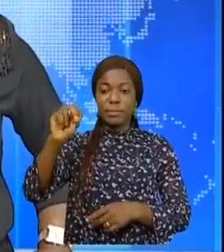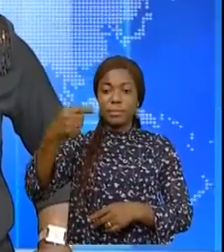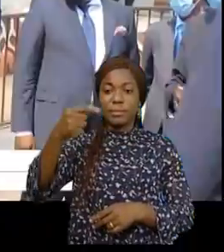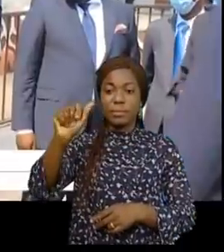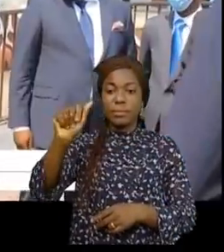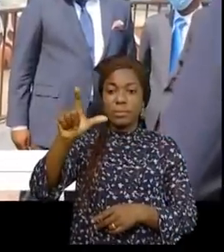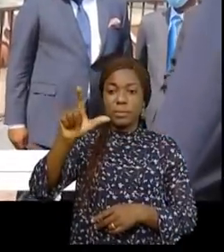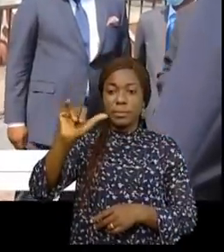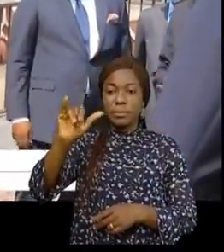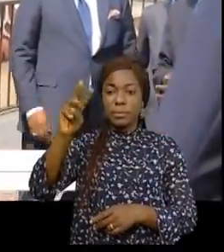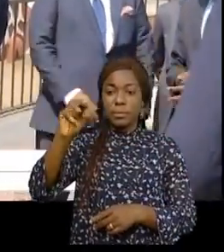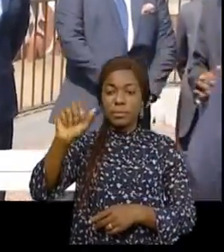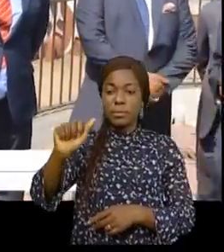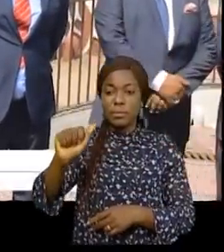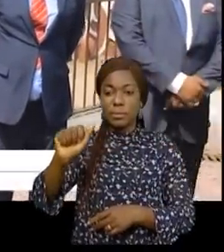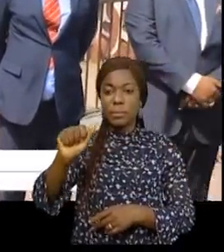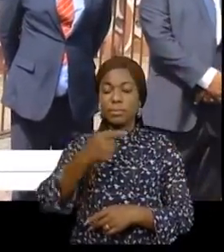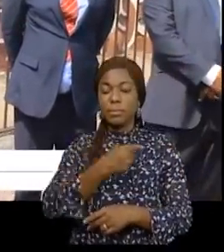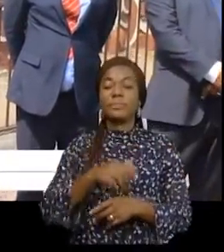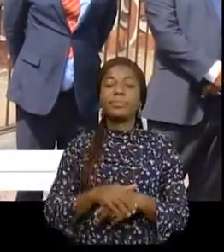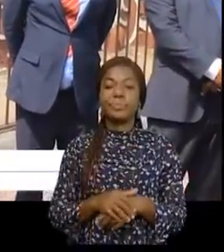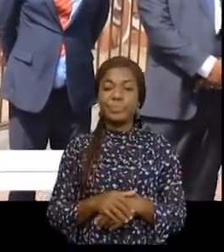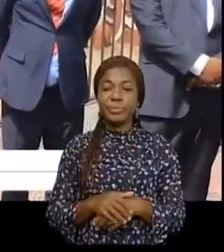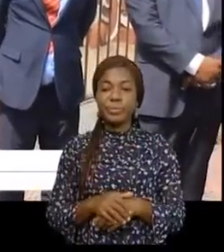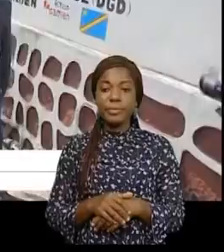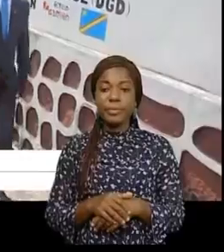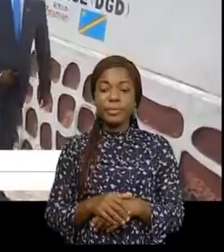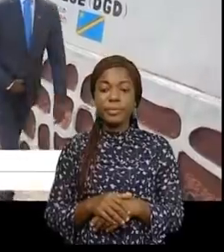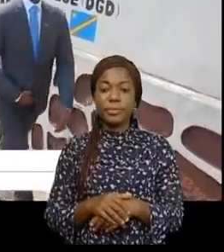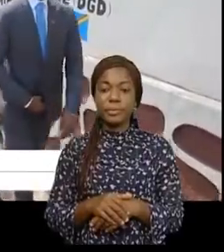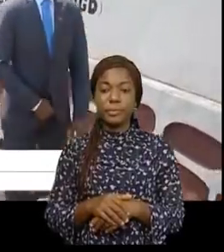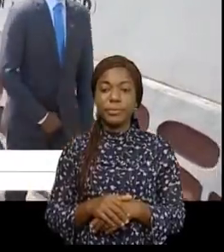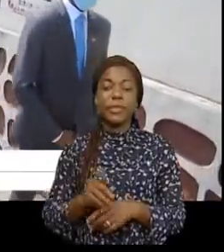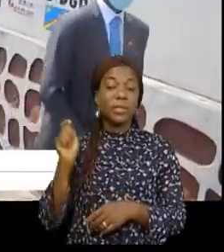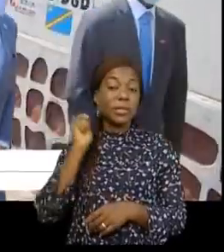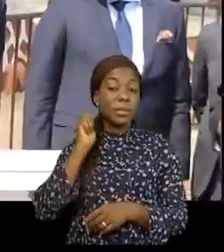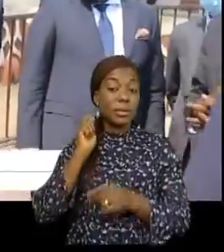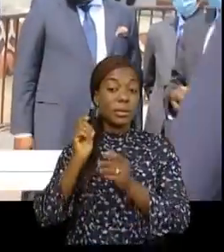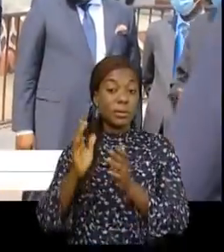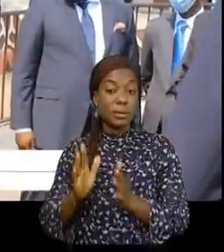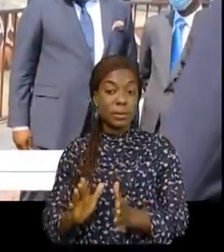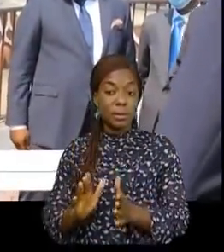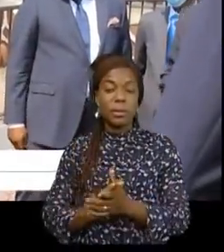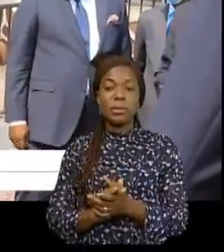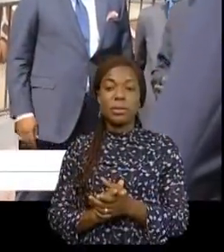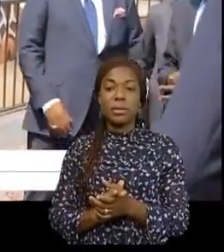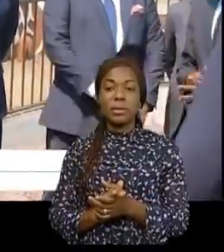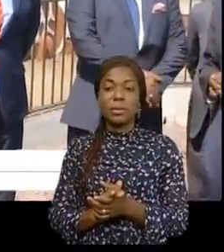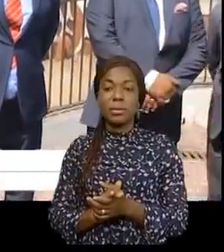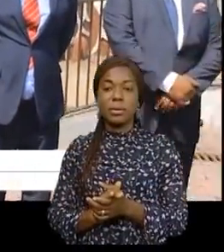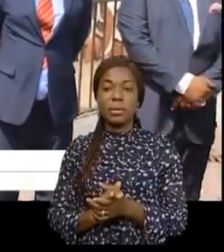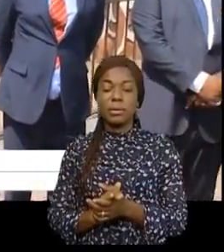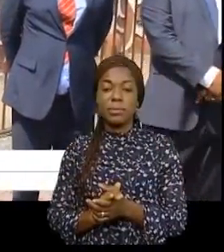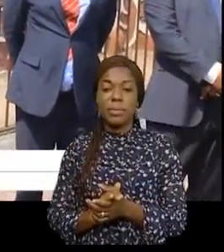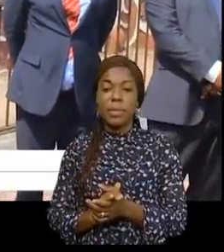Docteur Pierre Umba, dit médecin directeur de cet hôpital et de deux directeurs. Docteur Pierre Umba, dit